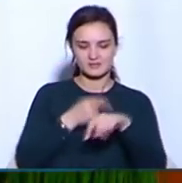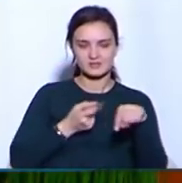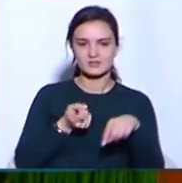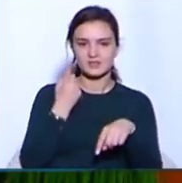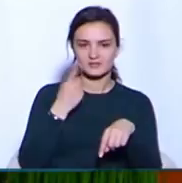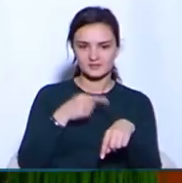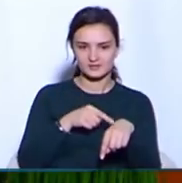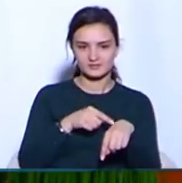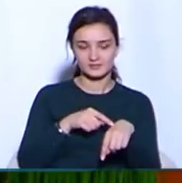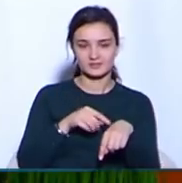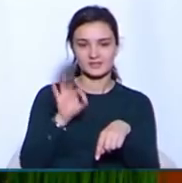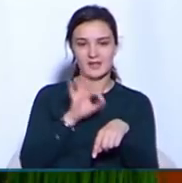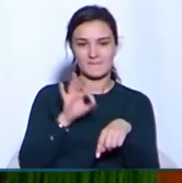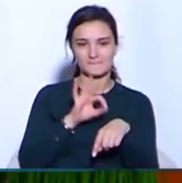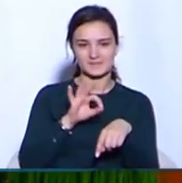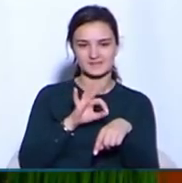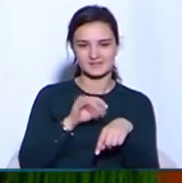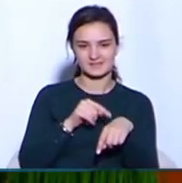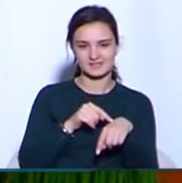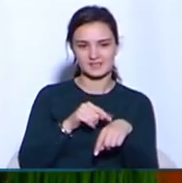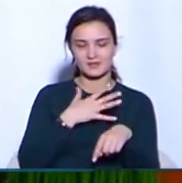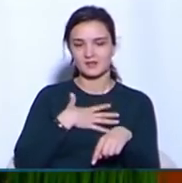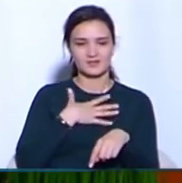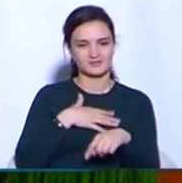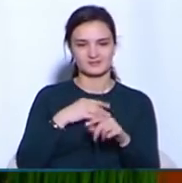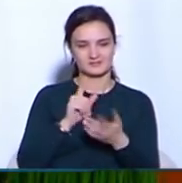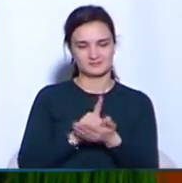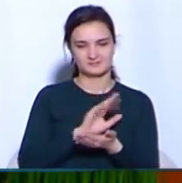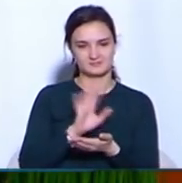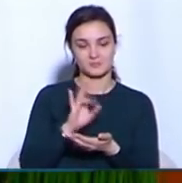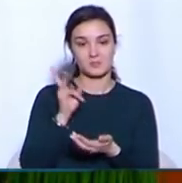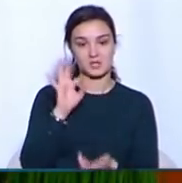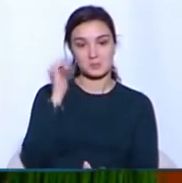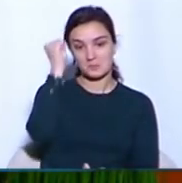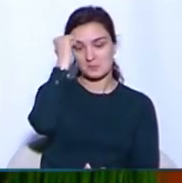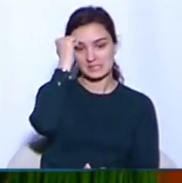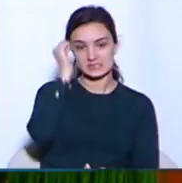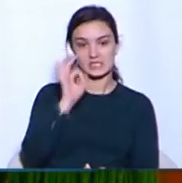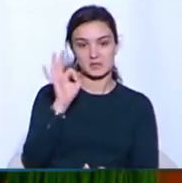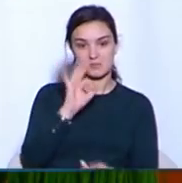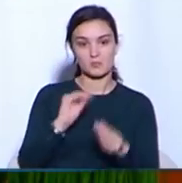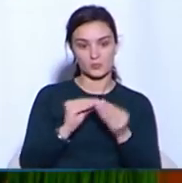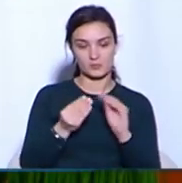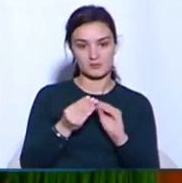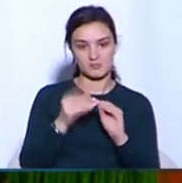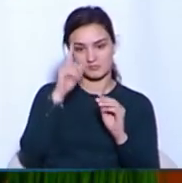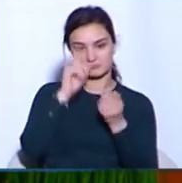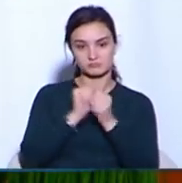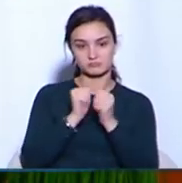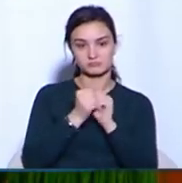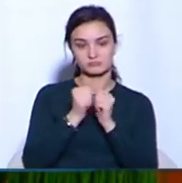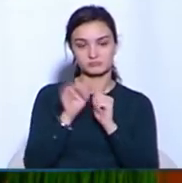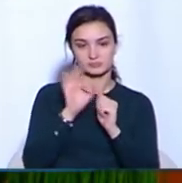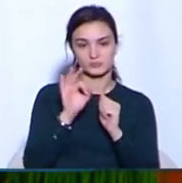ხელი. ამისი დრამატიზება ჩემი აზრით არ არის საჭირო. თუმცა მეხსიერებასთან დაკავშირებული ხარვეზით მოდით ვთქვათ, რომ ეს არის